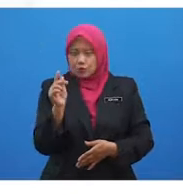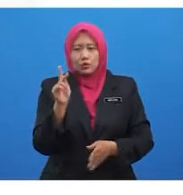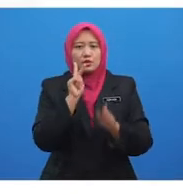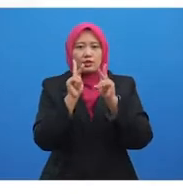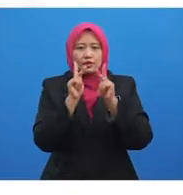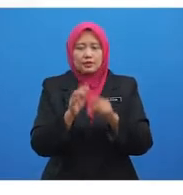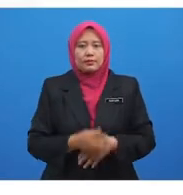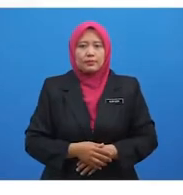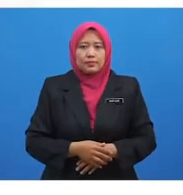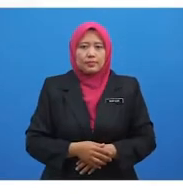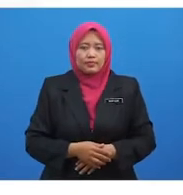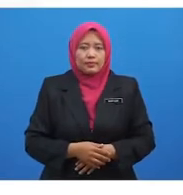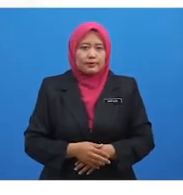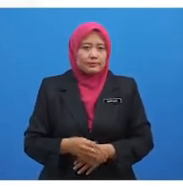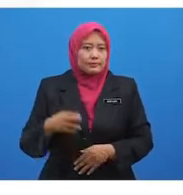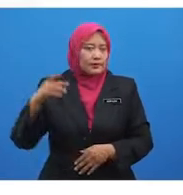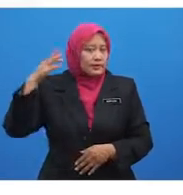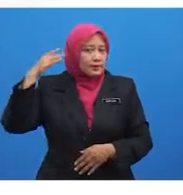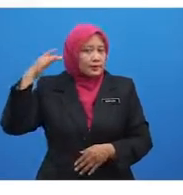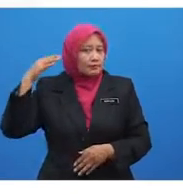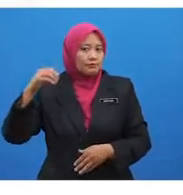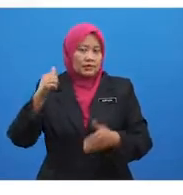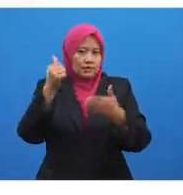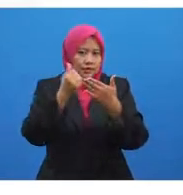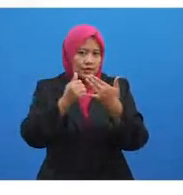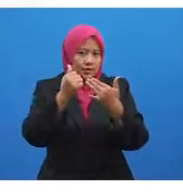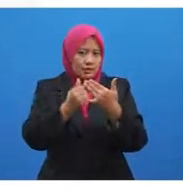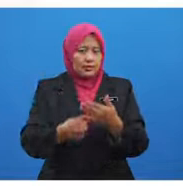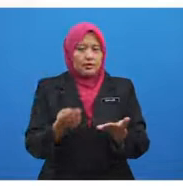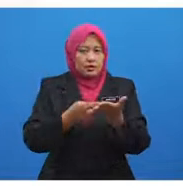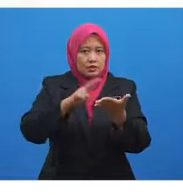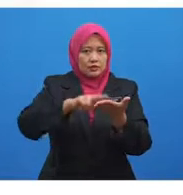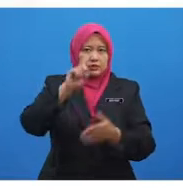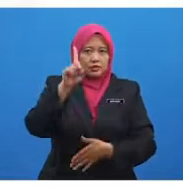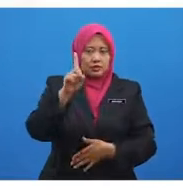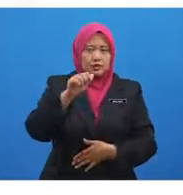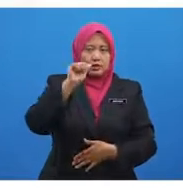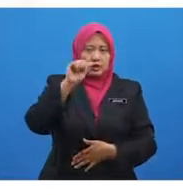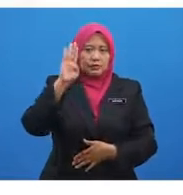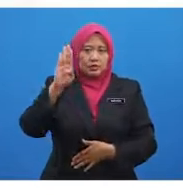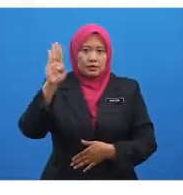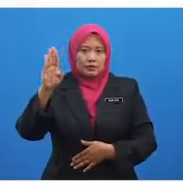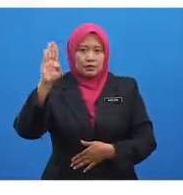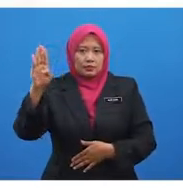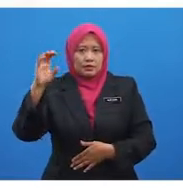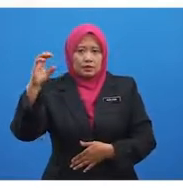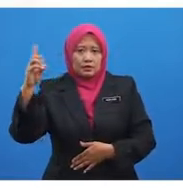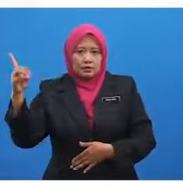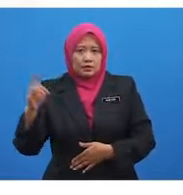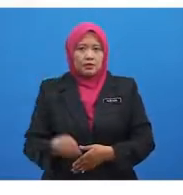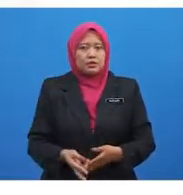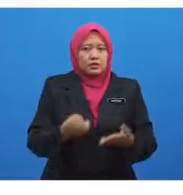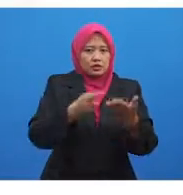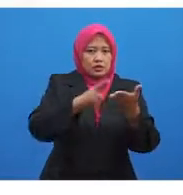rangkap pertama A, B, B, B, C, D. Rima rangkap kedua